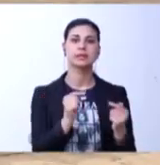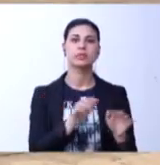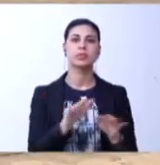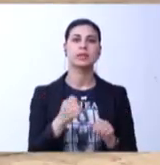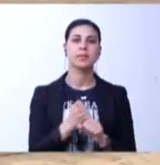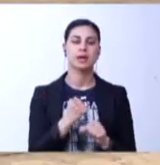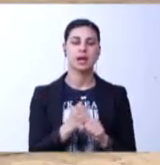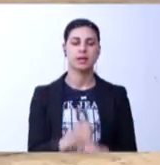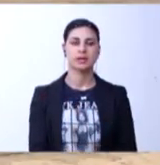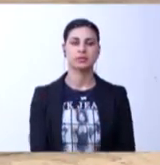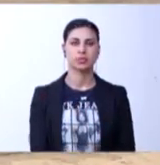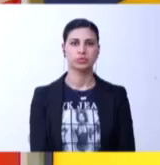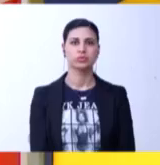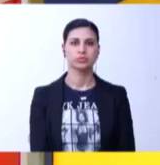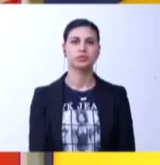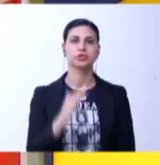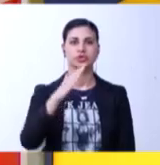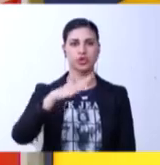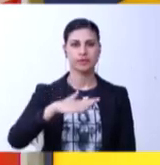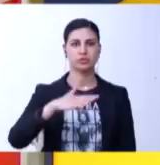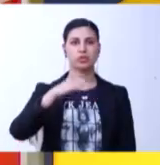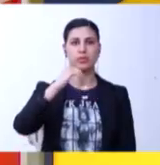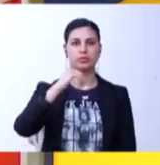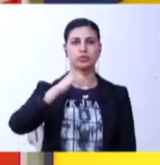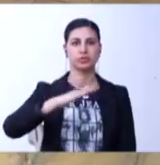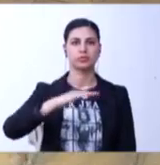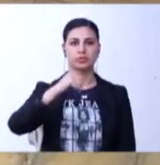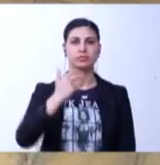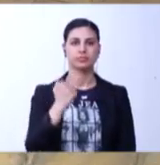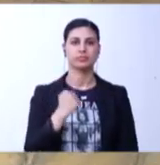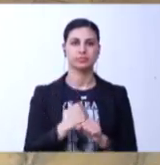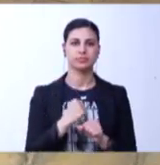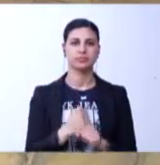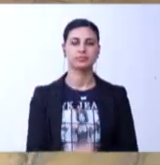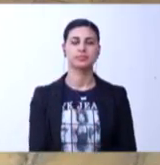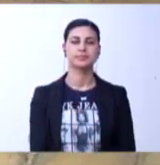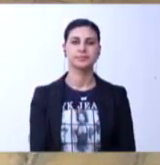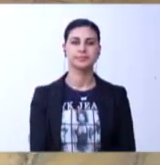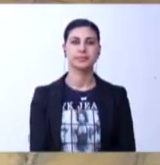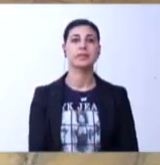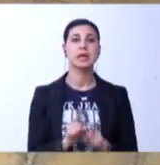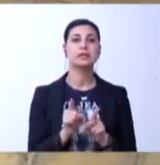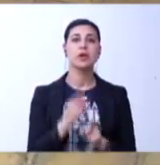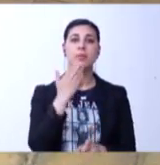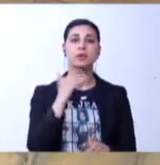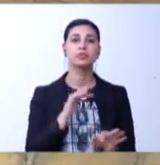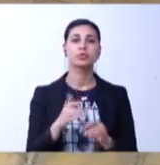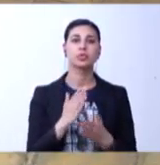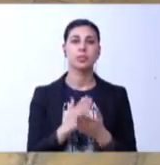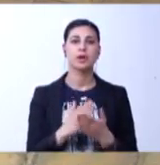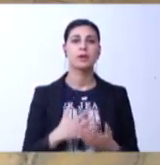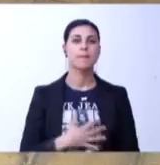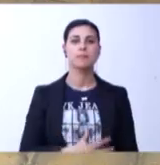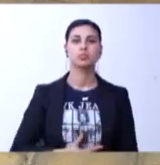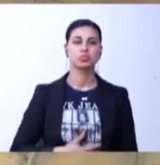ქმედება გააკეთოთ. ანუ ჩავზნიქოთ, როდესაც ჩავზნიქოთ, დიახ, ჩავზნიქოთ და ამოზნიქოთ და ასევე მარტივი მოძრაობა